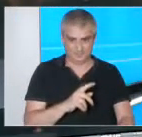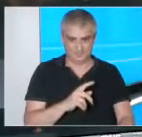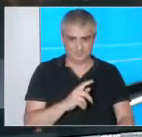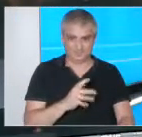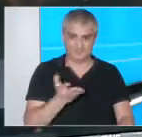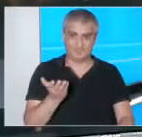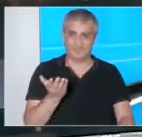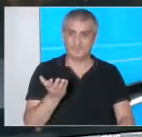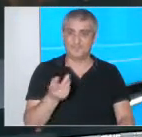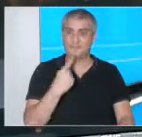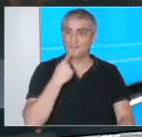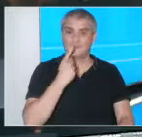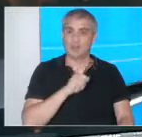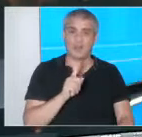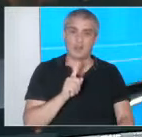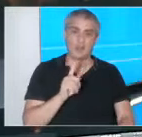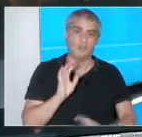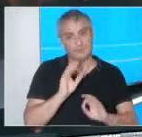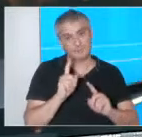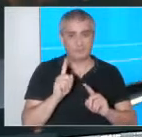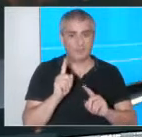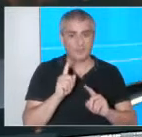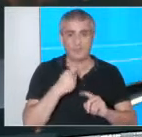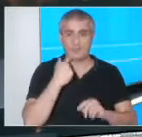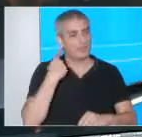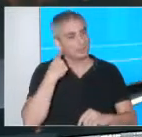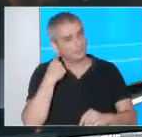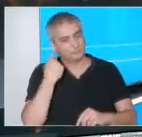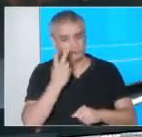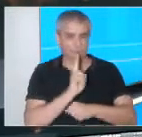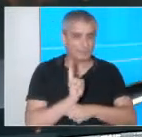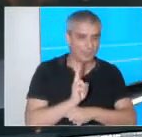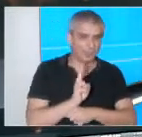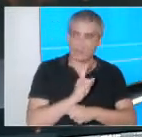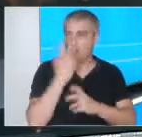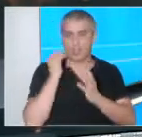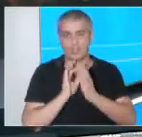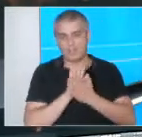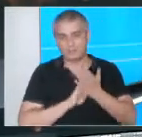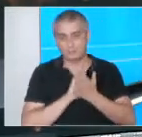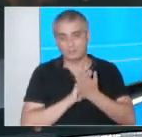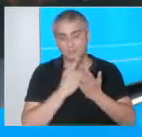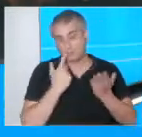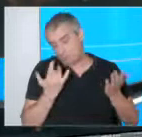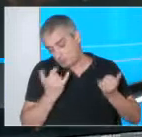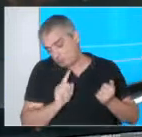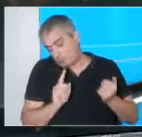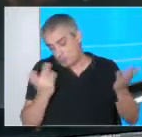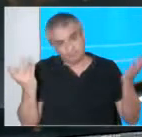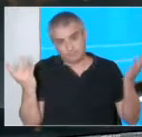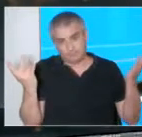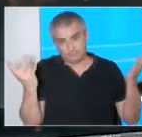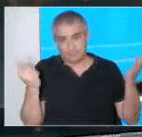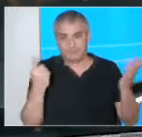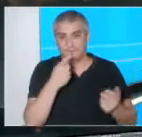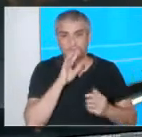ממש לא. כן, כן, כן. אני אמרה ממש לא, היה מקום שהיא לא ממש התפישה. היא לא אמרה, תקשיבו, זה שקר, לא היו דברים מעולם. כרגע היא לא ביש עתיד,